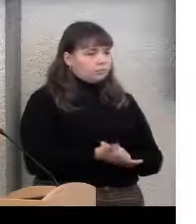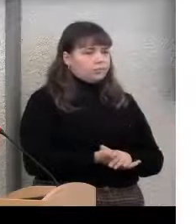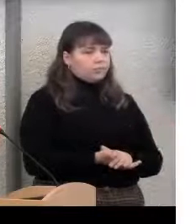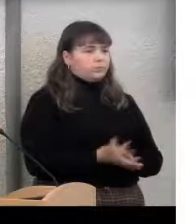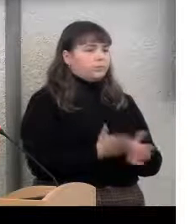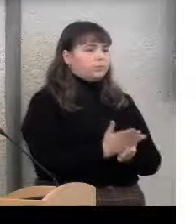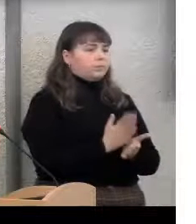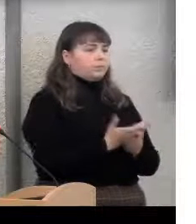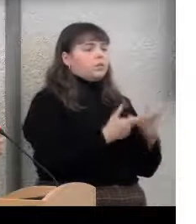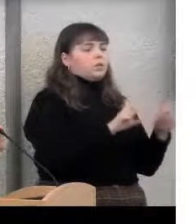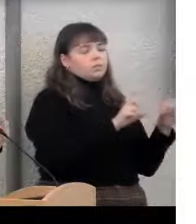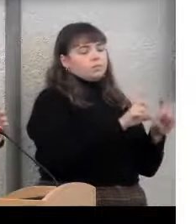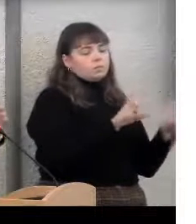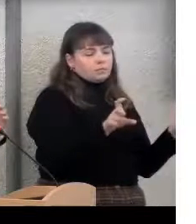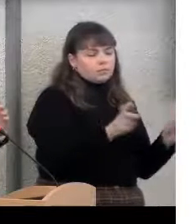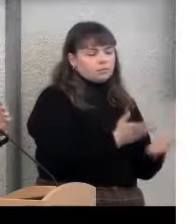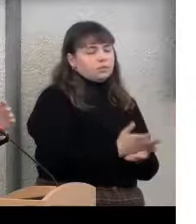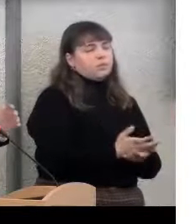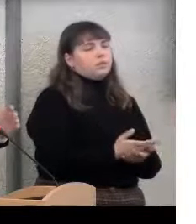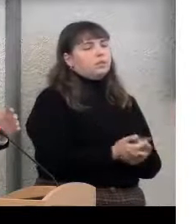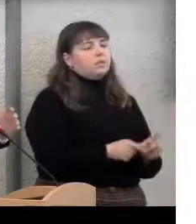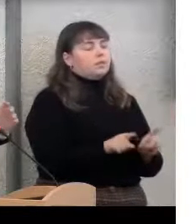šio instituciją,